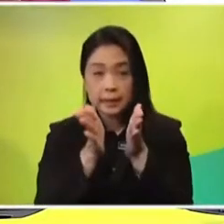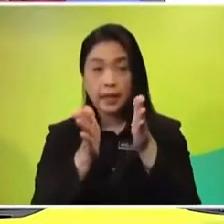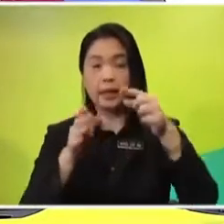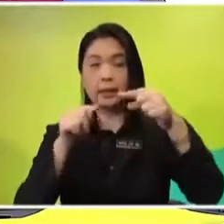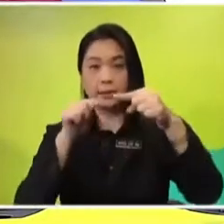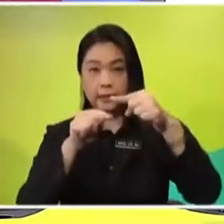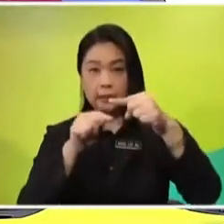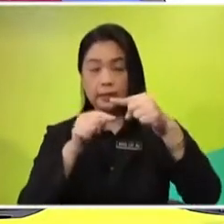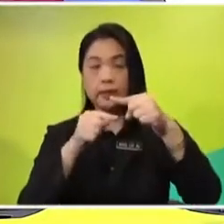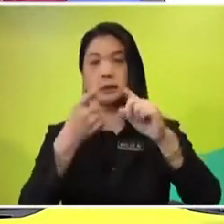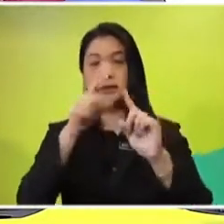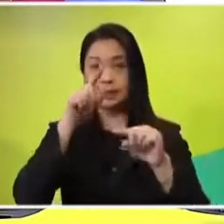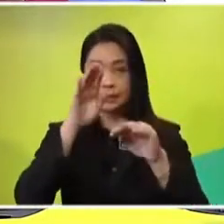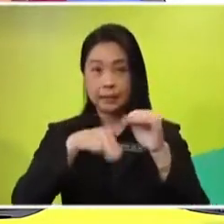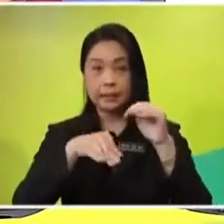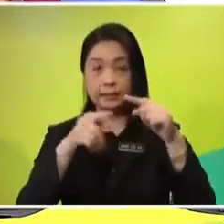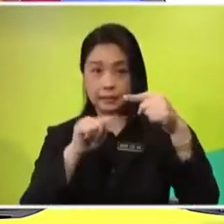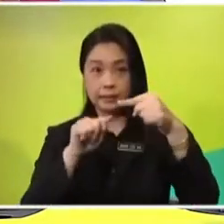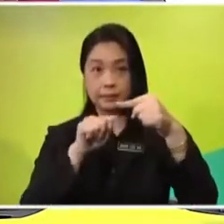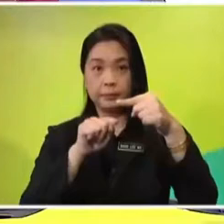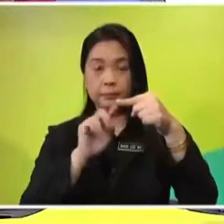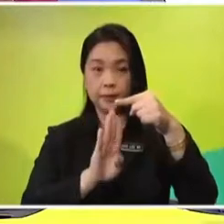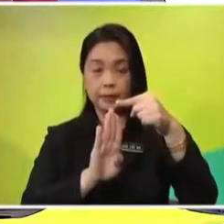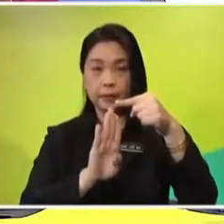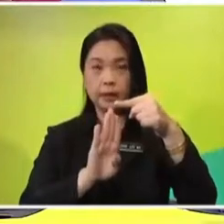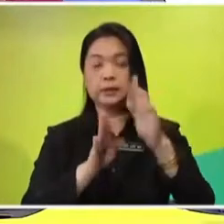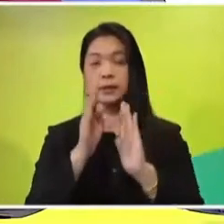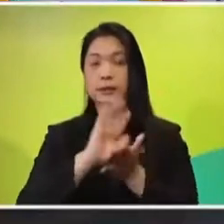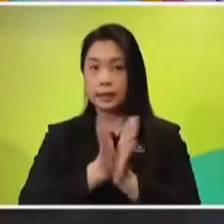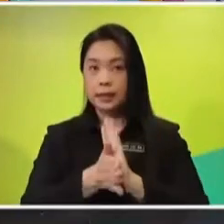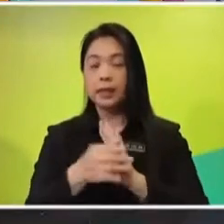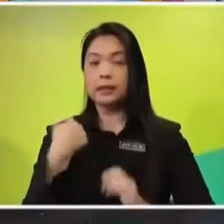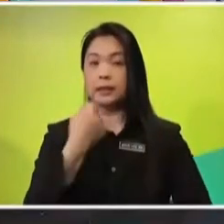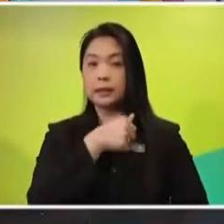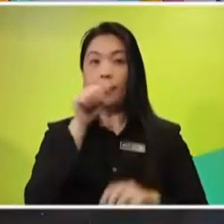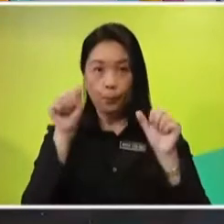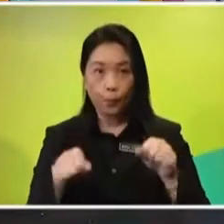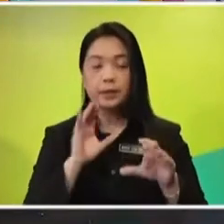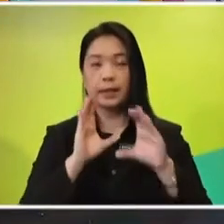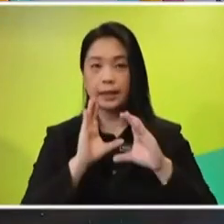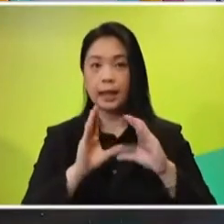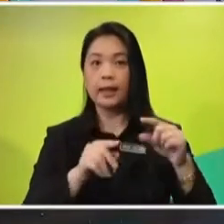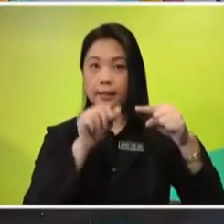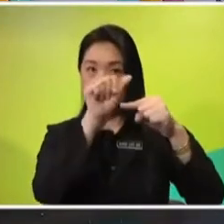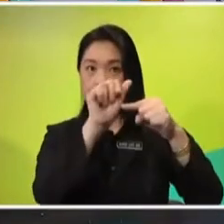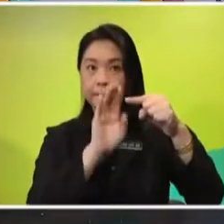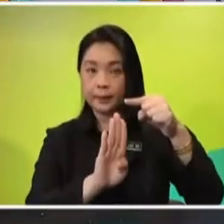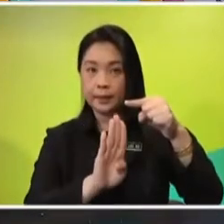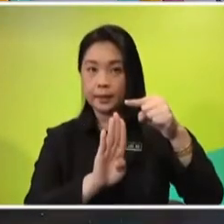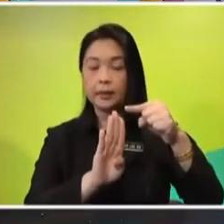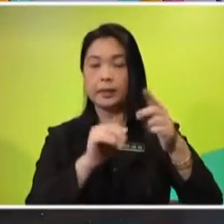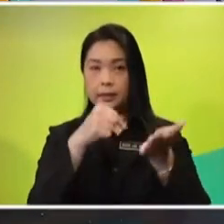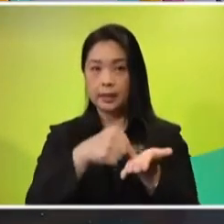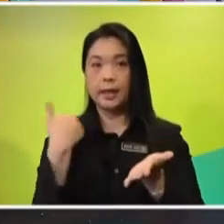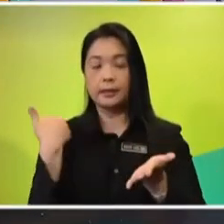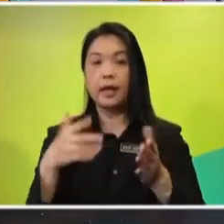penyebut. Jadi kita boleh katakan pecahan wajar. Pecahan wajar. Ha. Cikgu. Okey, cubalah